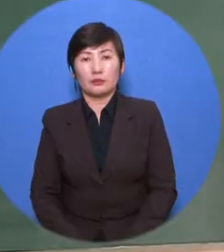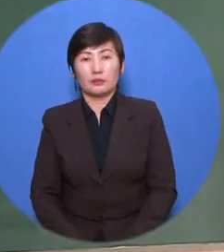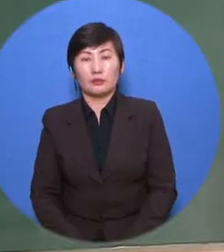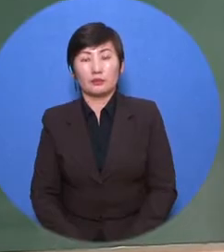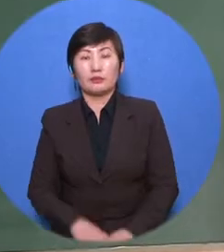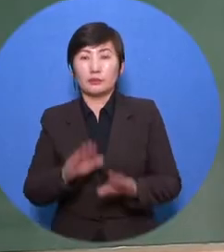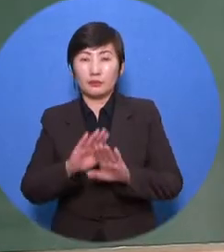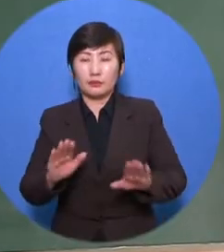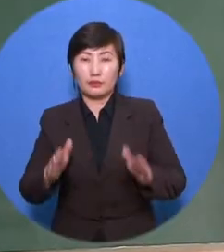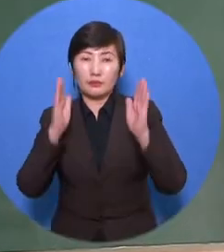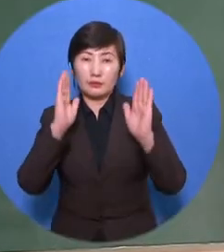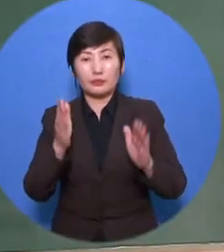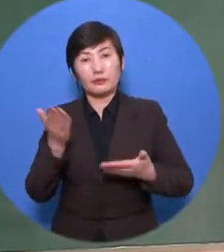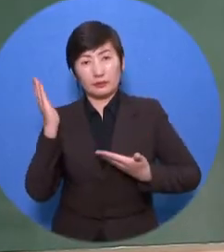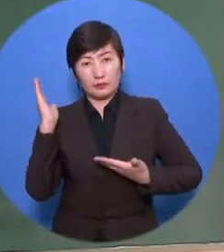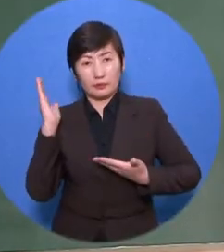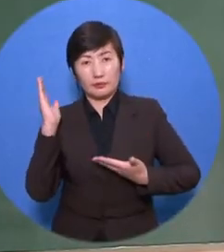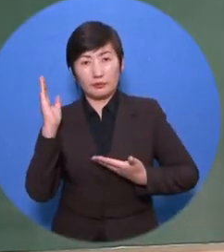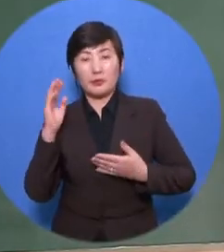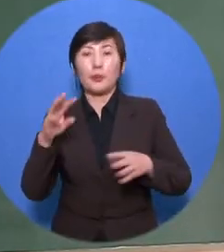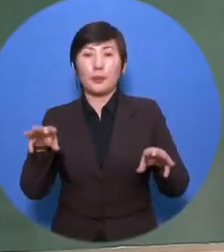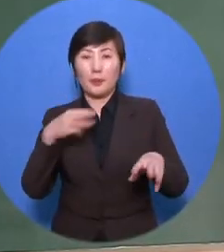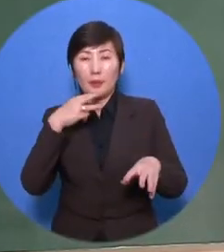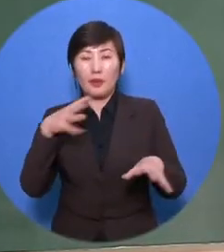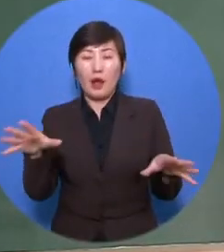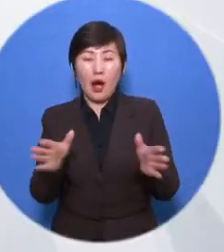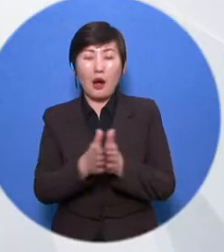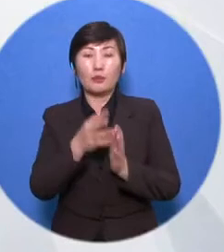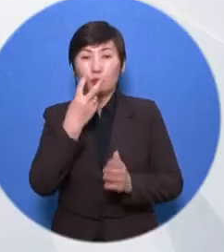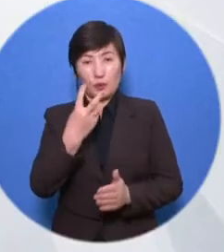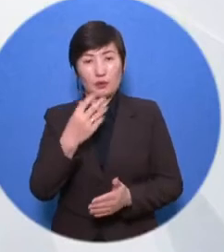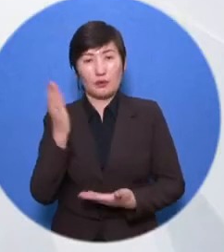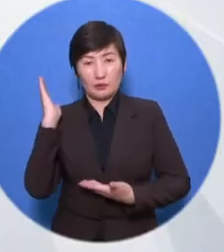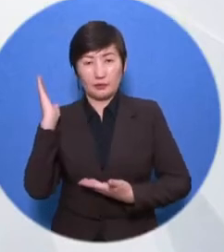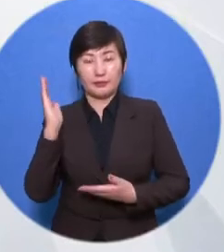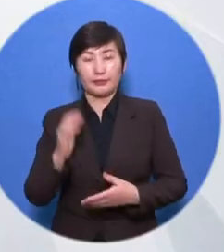За хүүхдүүдээ анхаарлаа дэлгэцэнд хандуулаад нэгэн мэдээллийг хамтдаа үздэгэй.